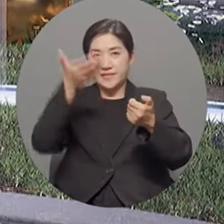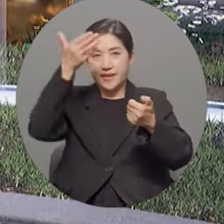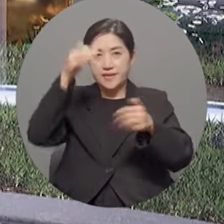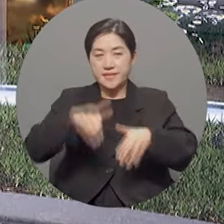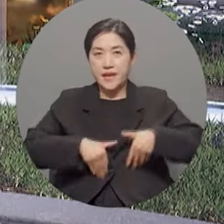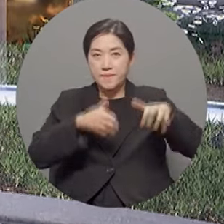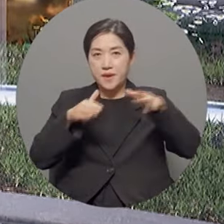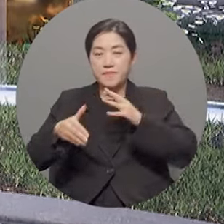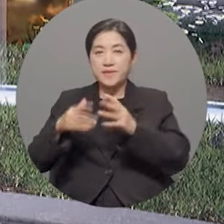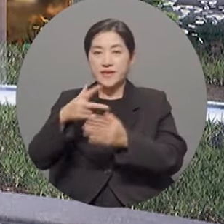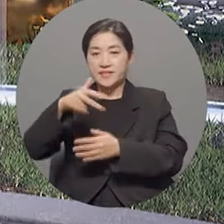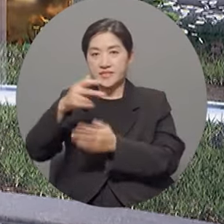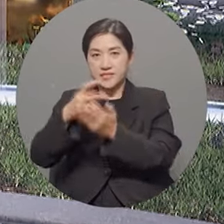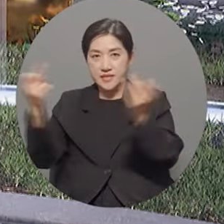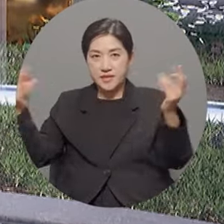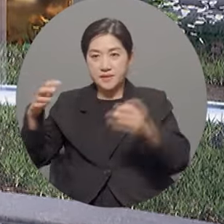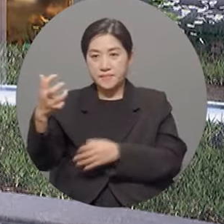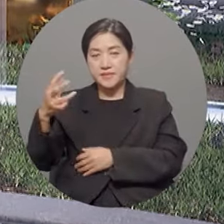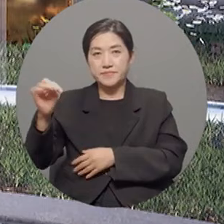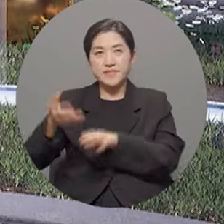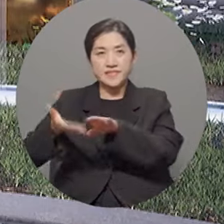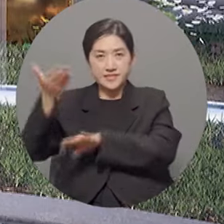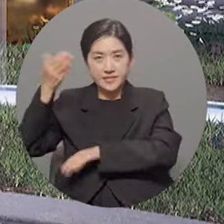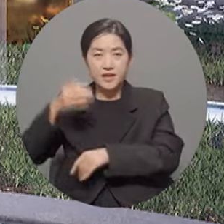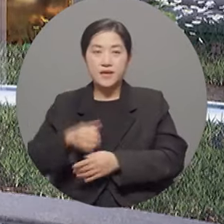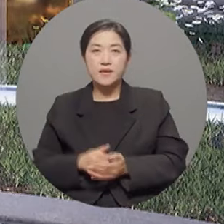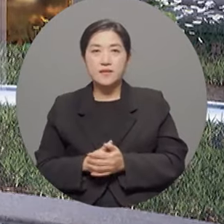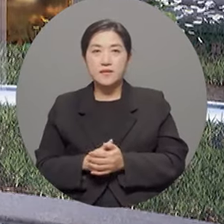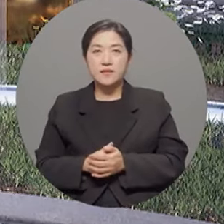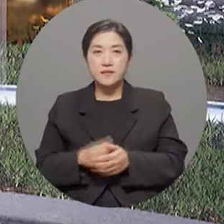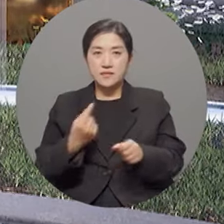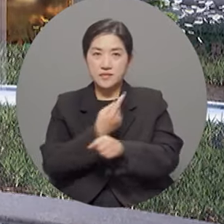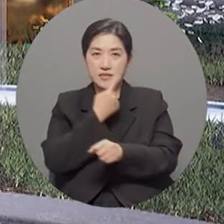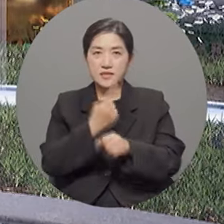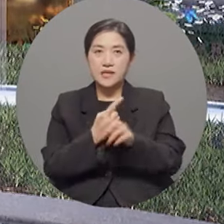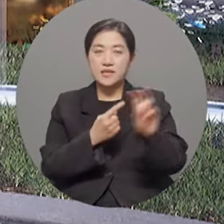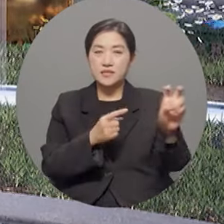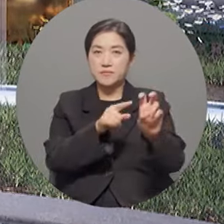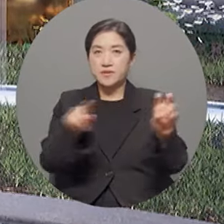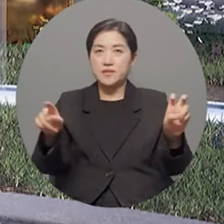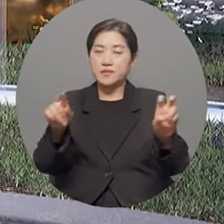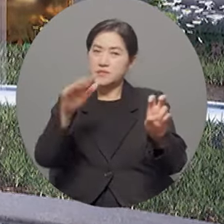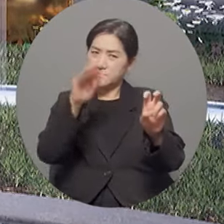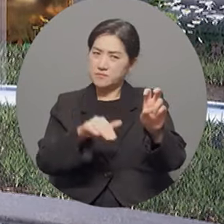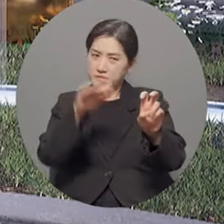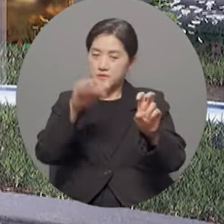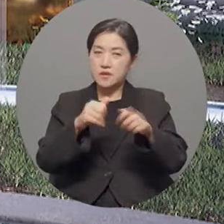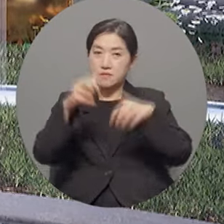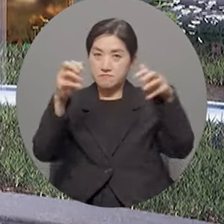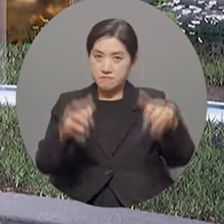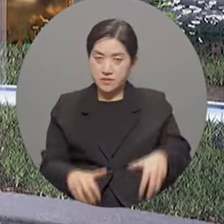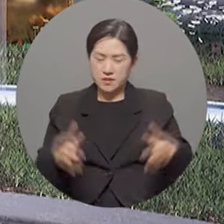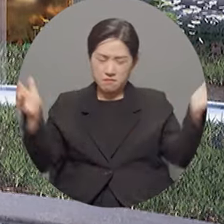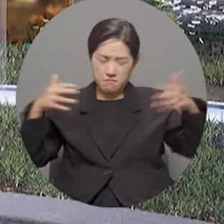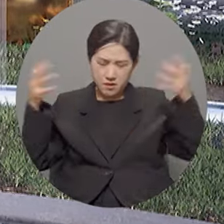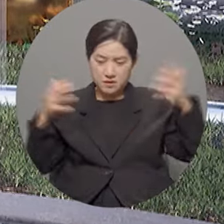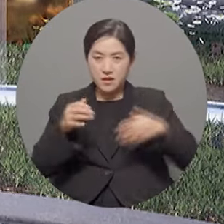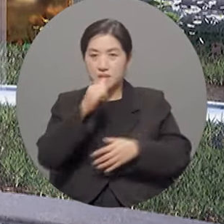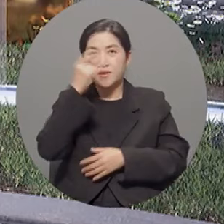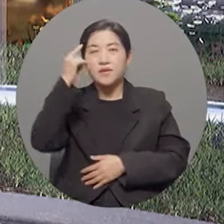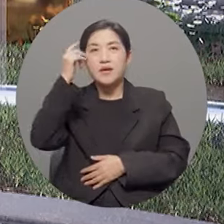남해안과 지산 부근에 80mm 이상이 되겠고요 시간당 20mm 안팎에 강한 비와 함께 강한 바람이